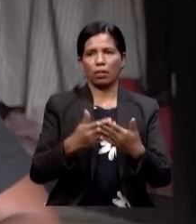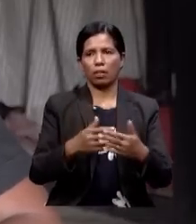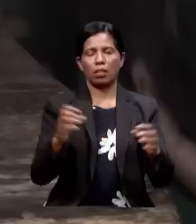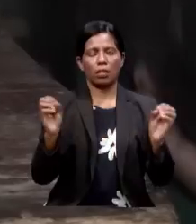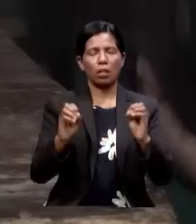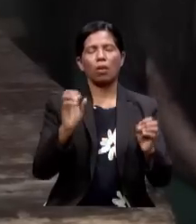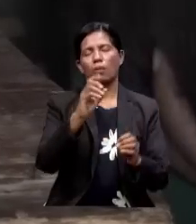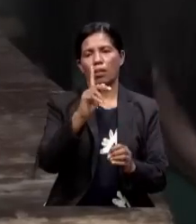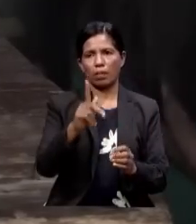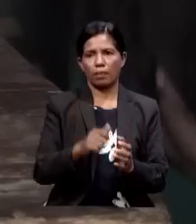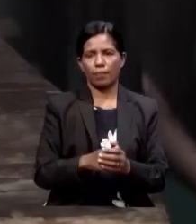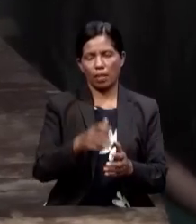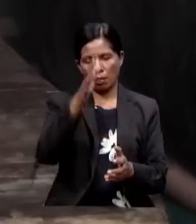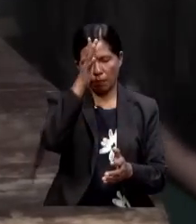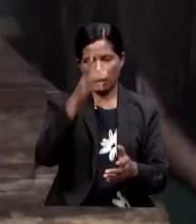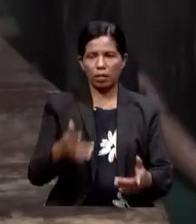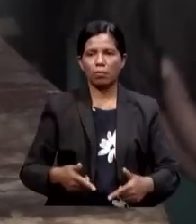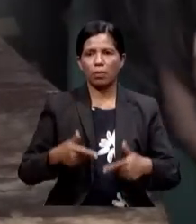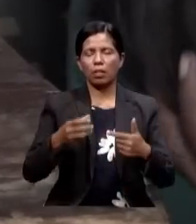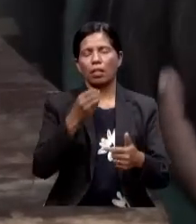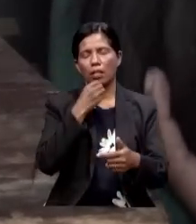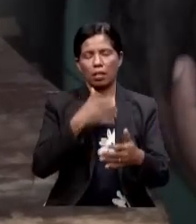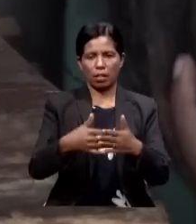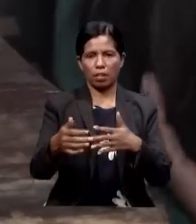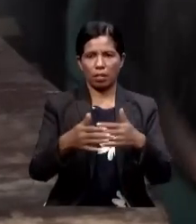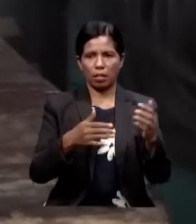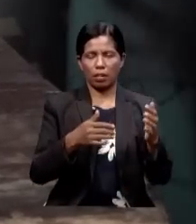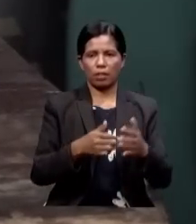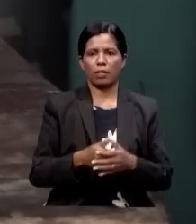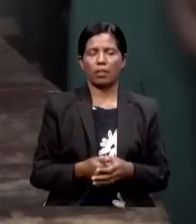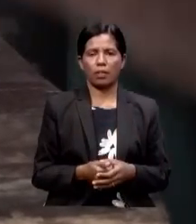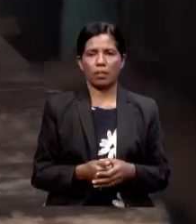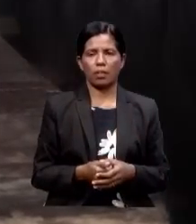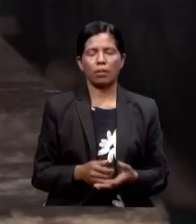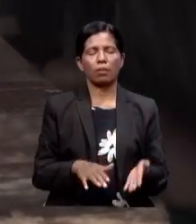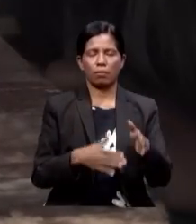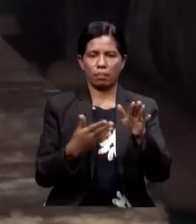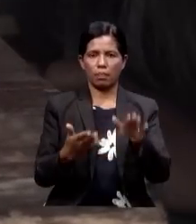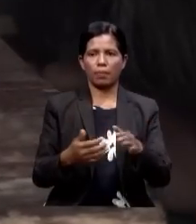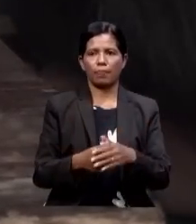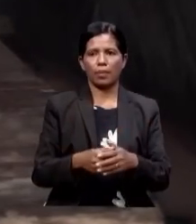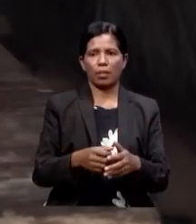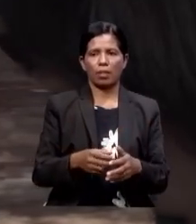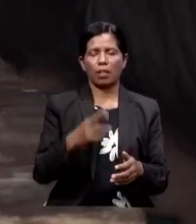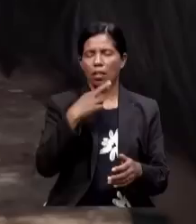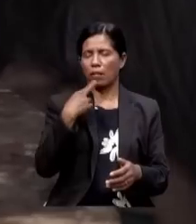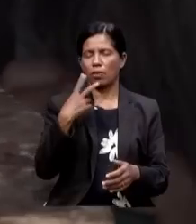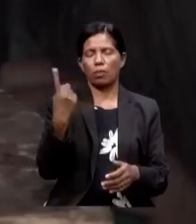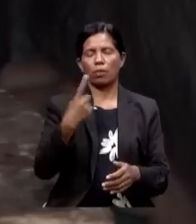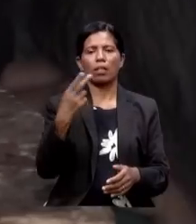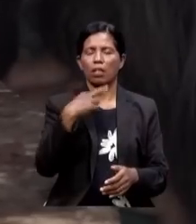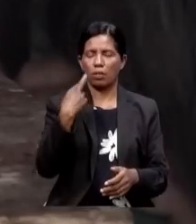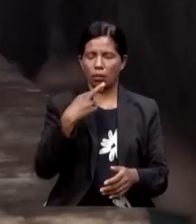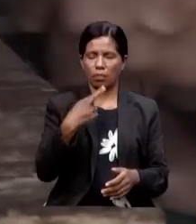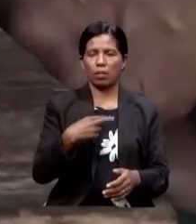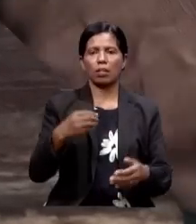lah ba ni apa se muris ni senar hande to tom a to lah tirit ni itu mar mas naran sira basta masih